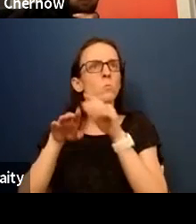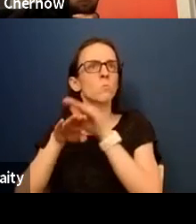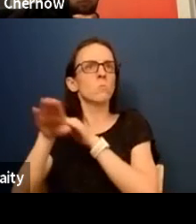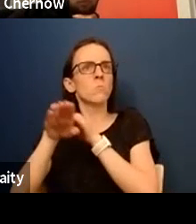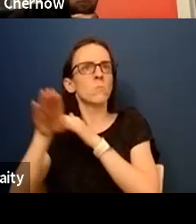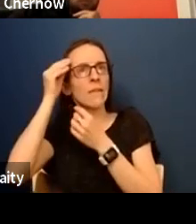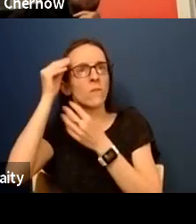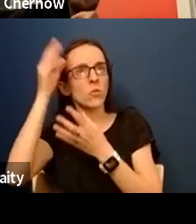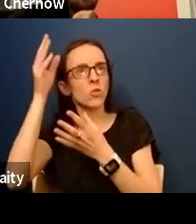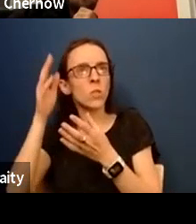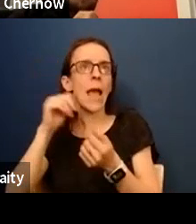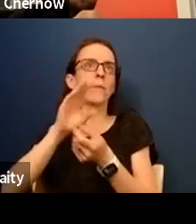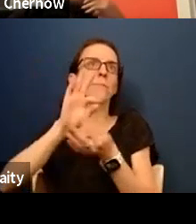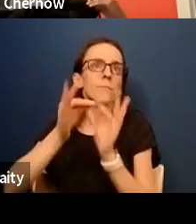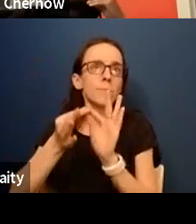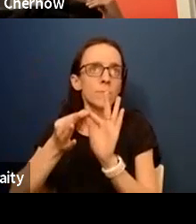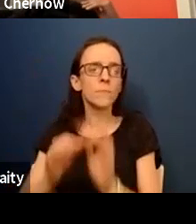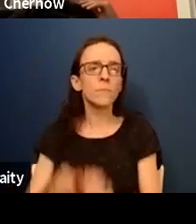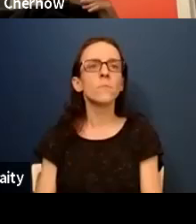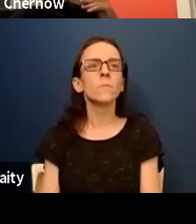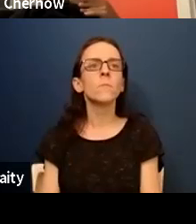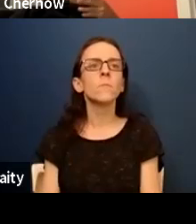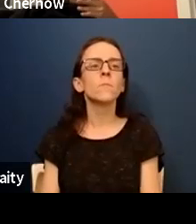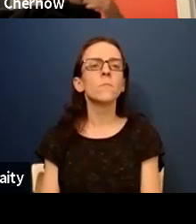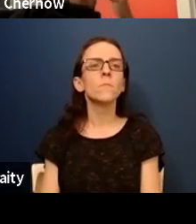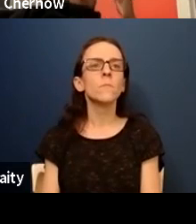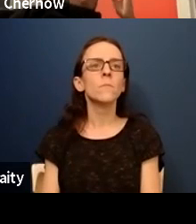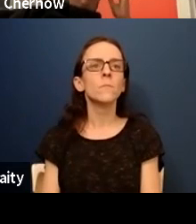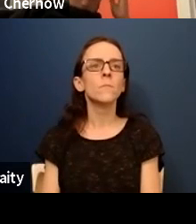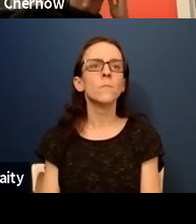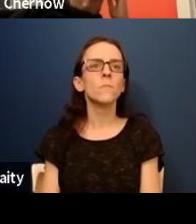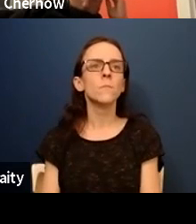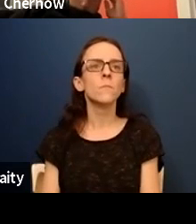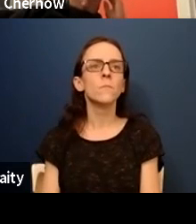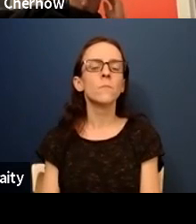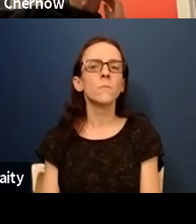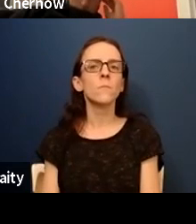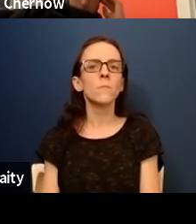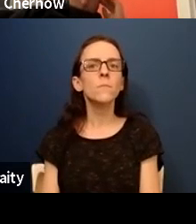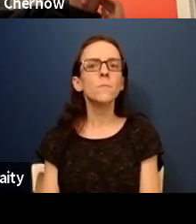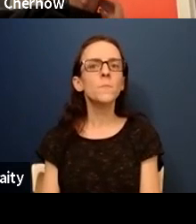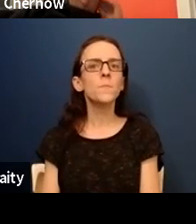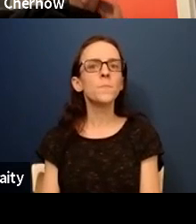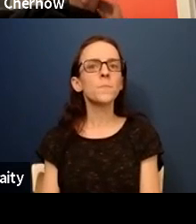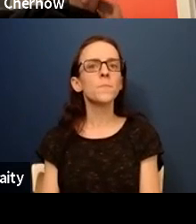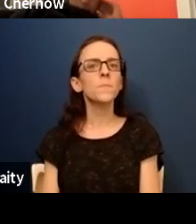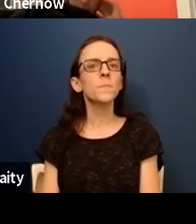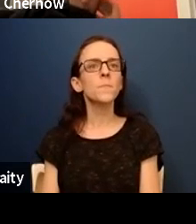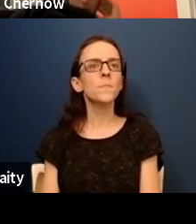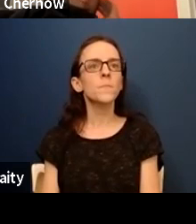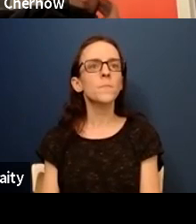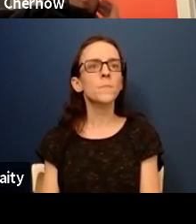translate. 我覺得咧，我係冇呢個資格嘅。 我相信你哋都認為我係冇呢個資格嘅，係